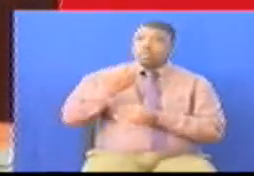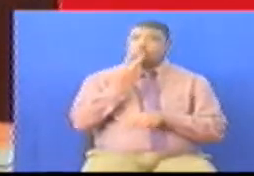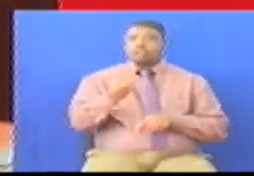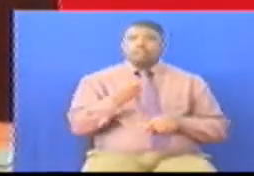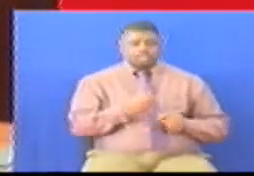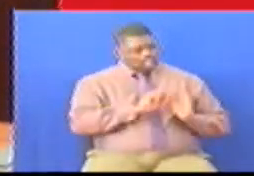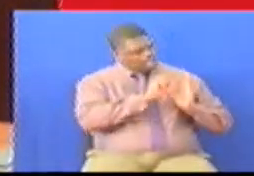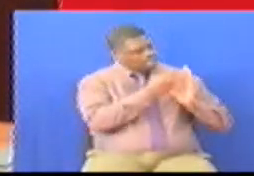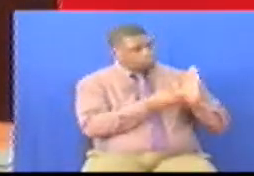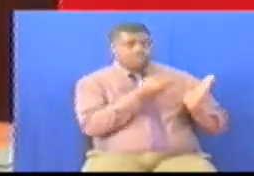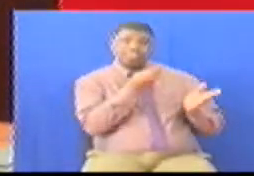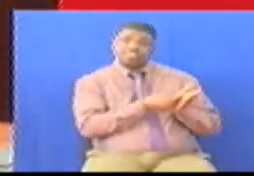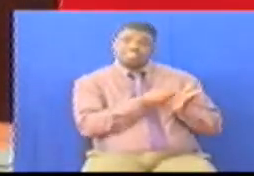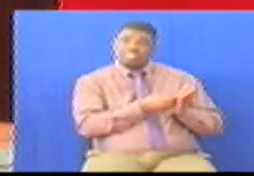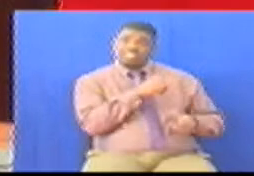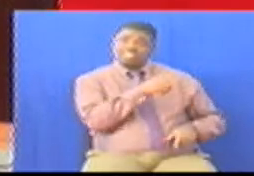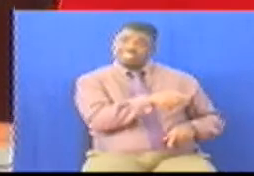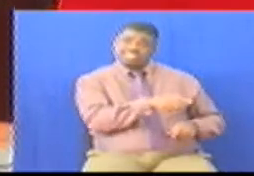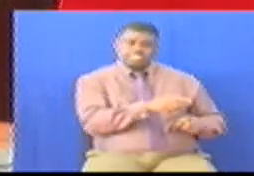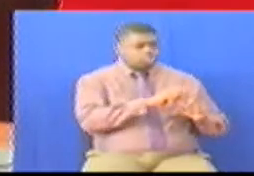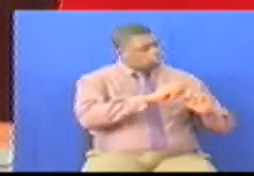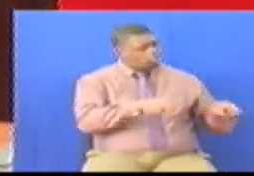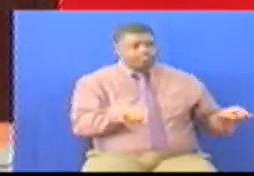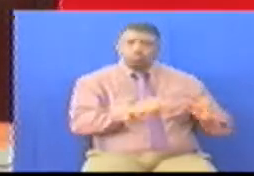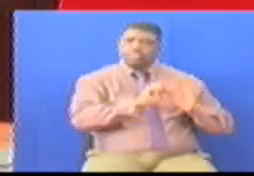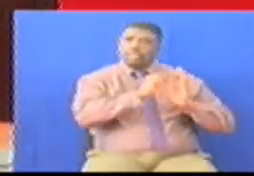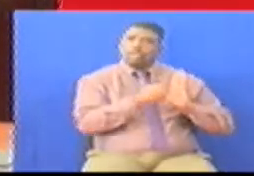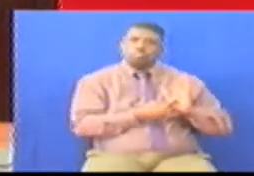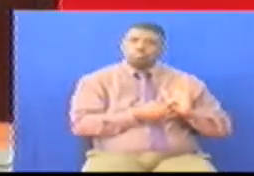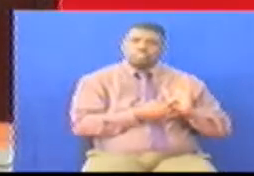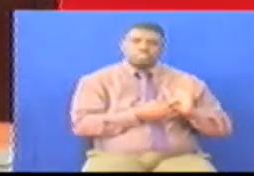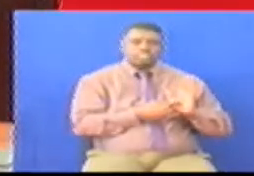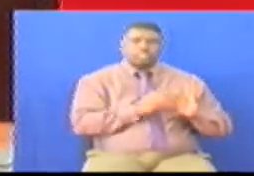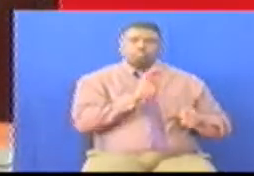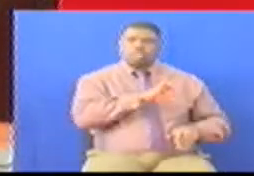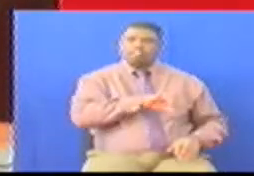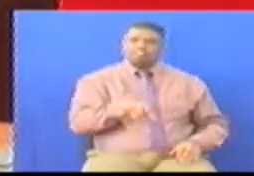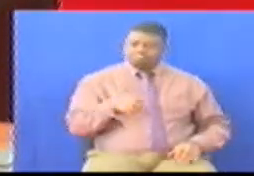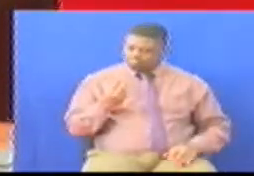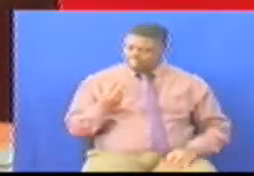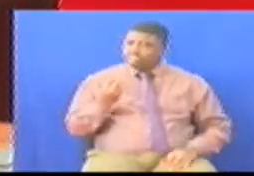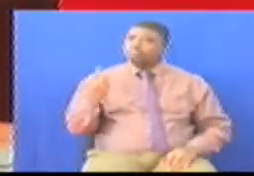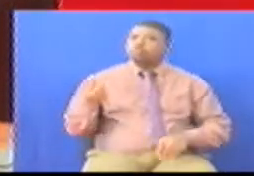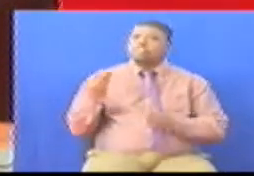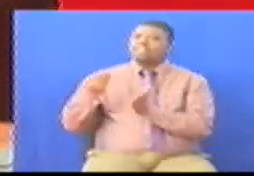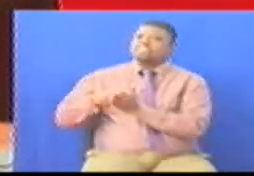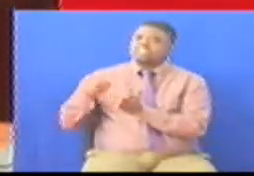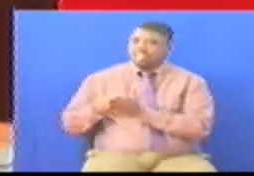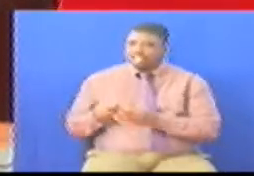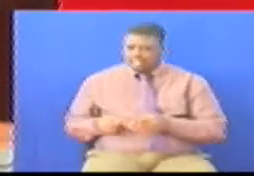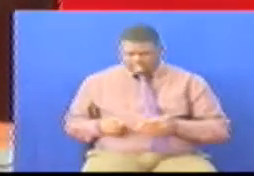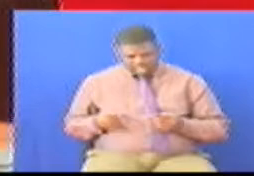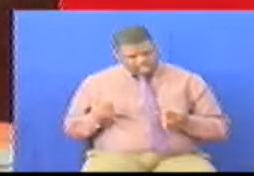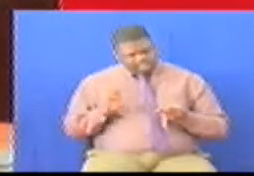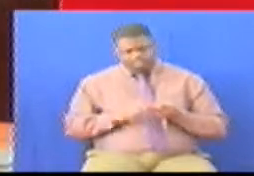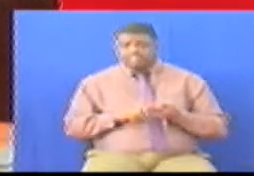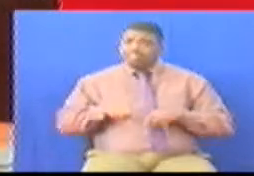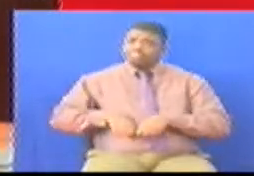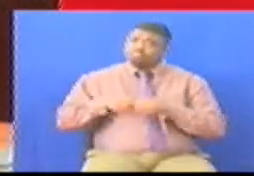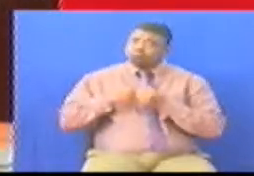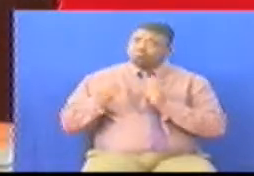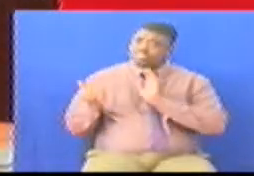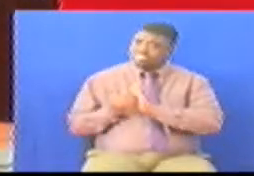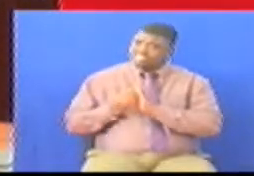fedha, hii ni kinyume na kanuni ya fedha ya mwaka 2001. Na vile vile pia ni ukiukwaji wa sheria ya budget. Sasa